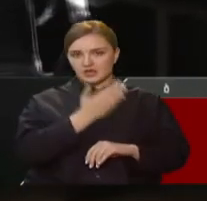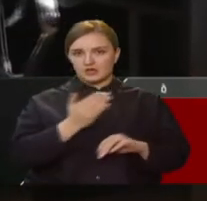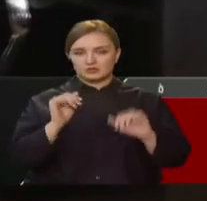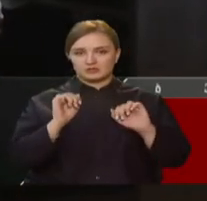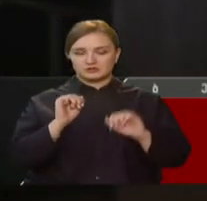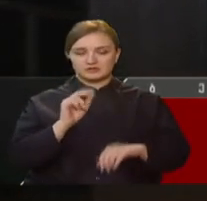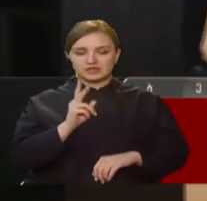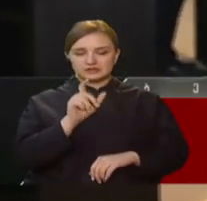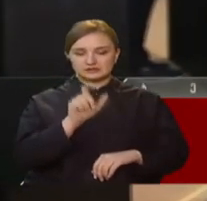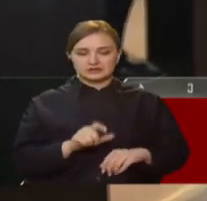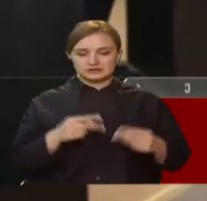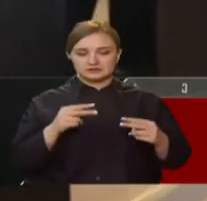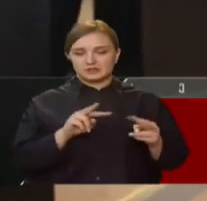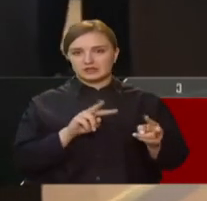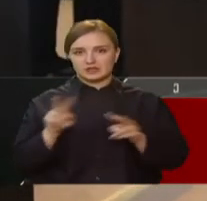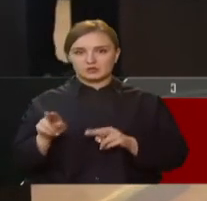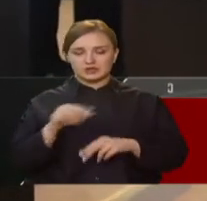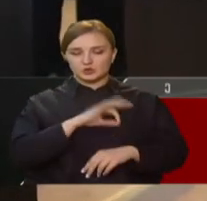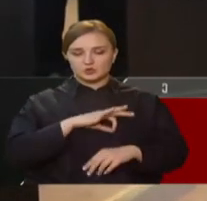պրոցեսեպի եսիմ